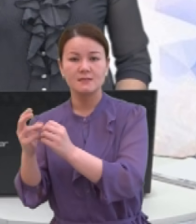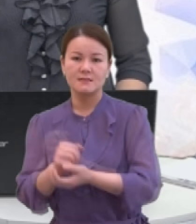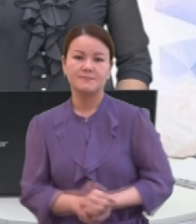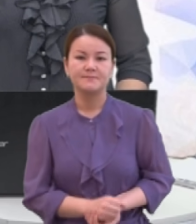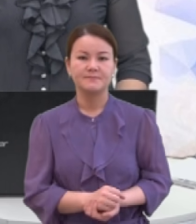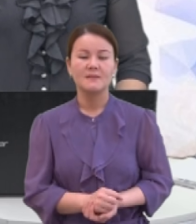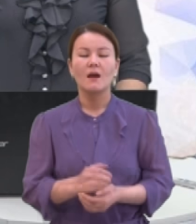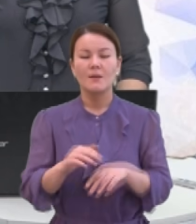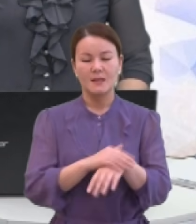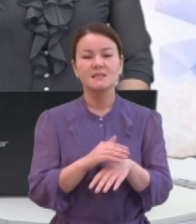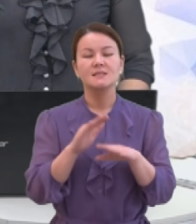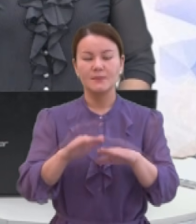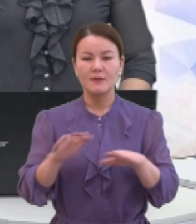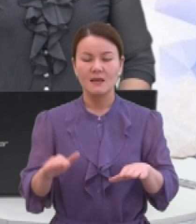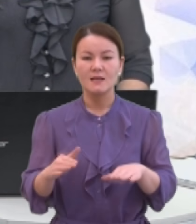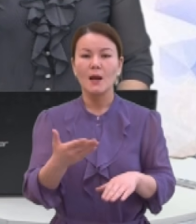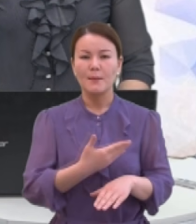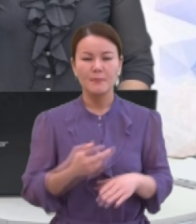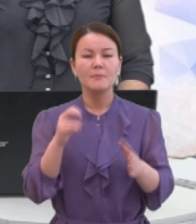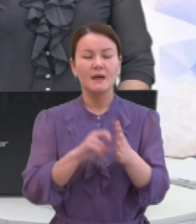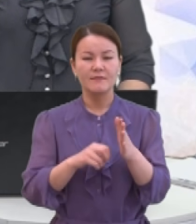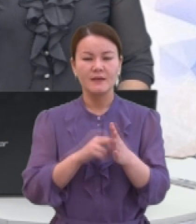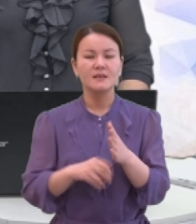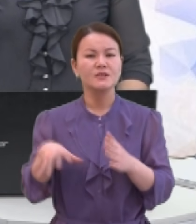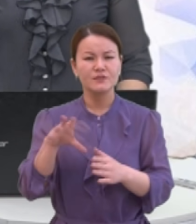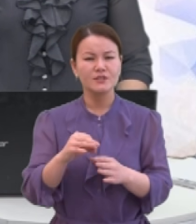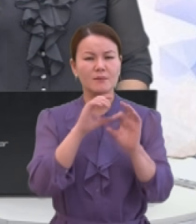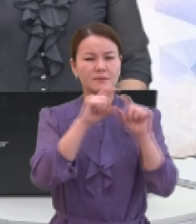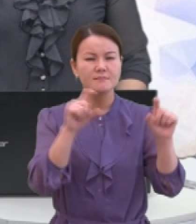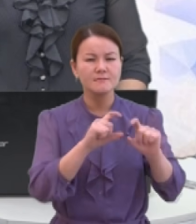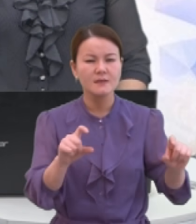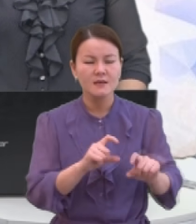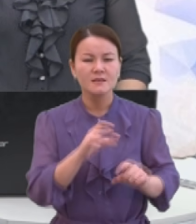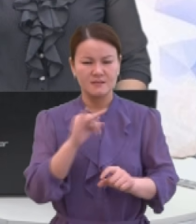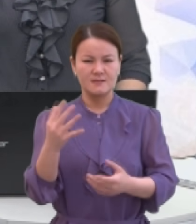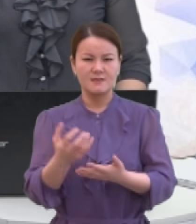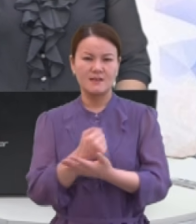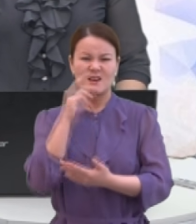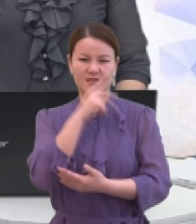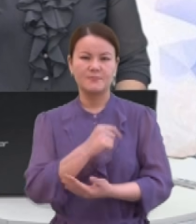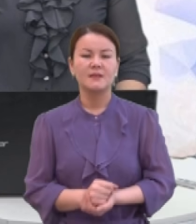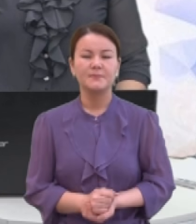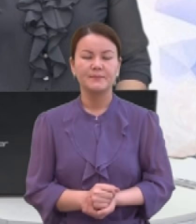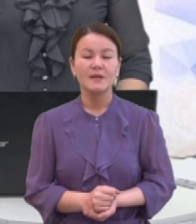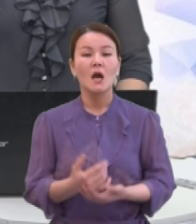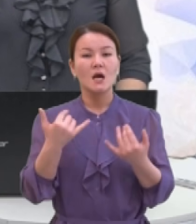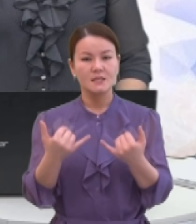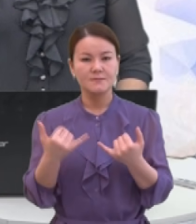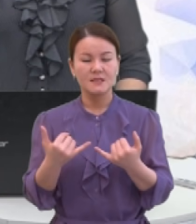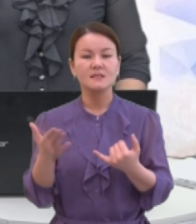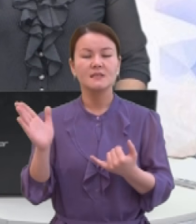молодцы ребята мы проверили все примеры и нашли ошибки а теперь